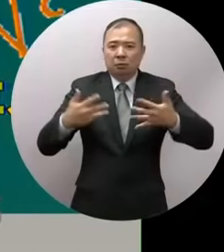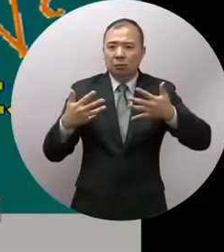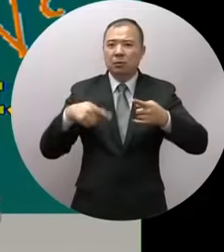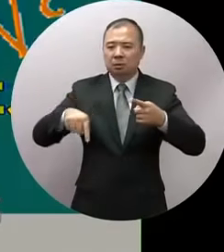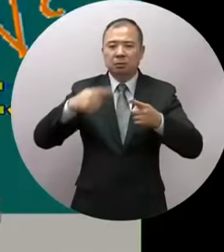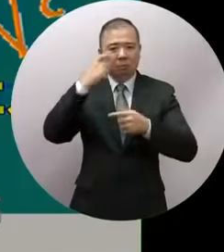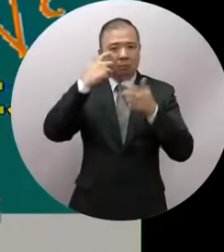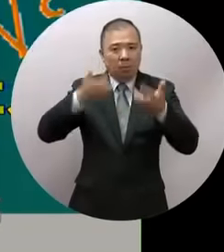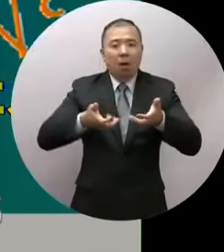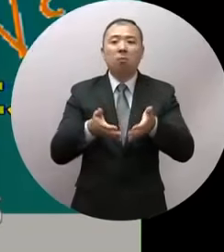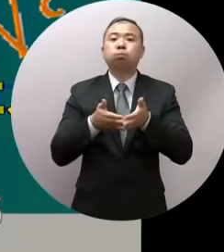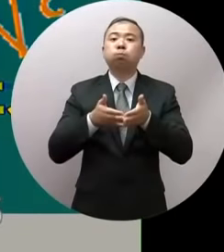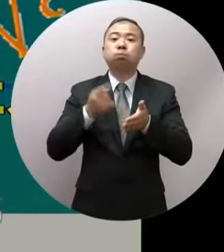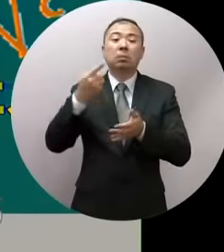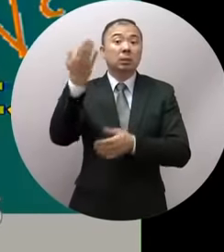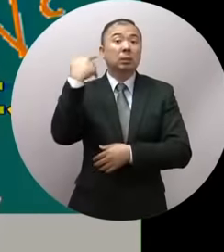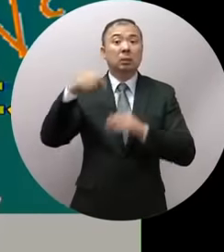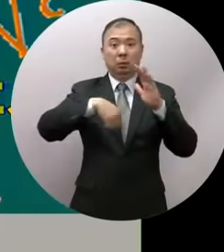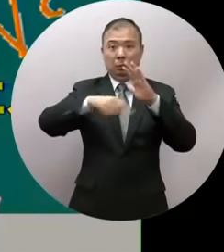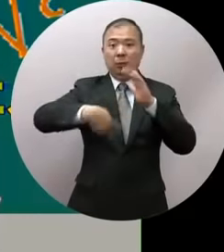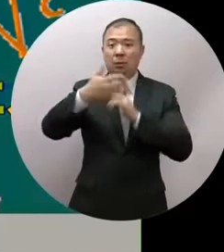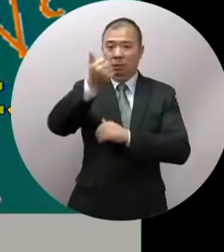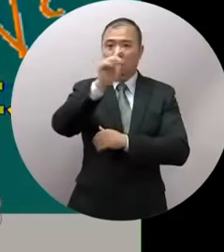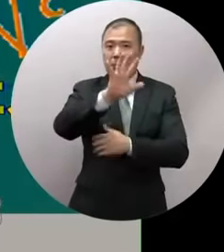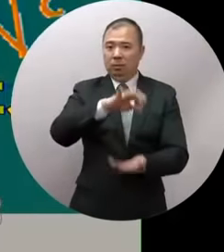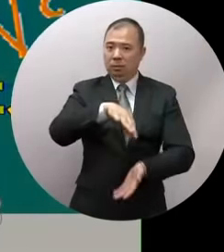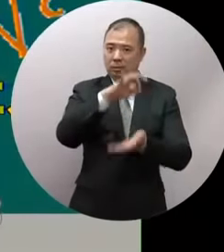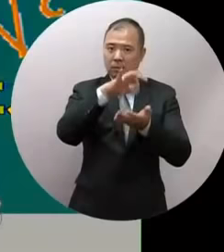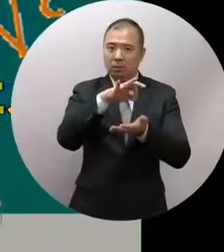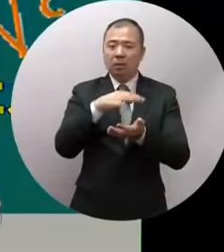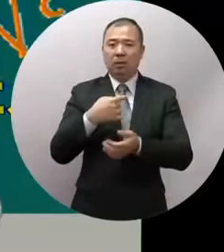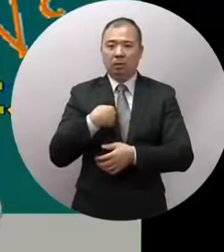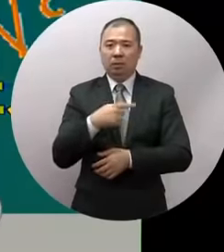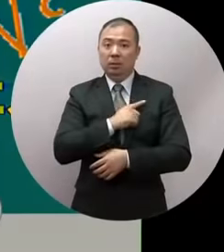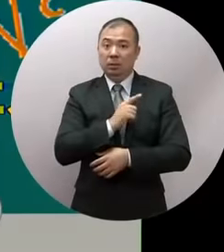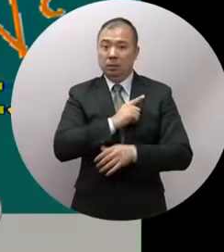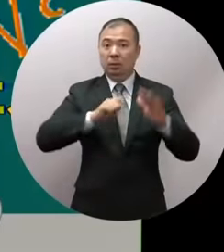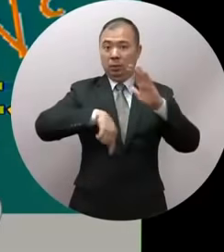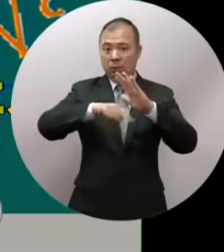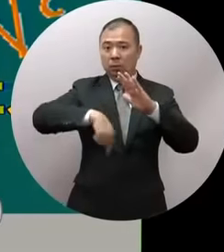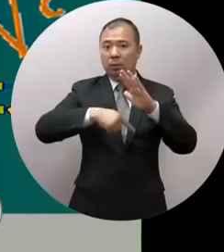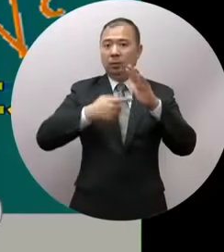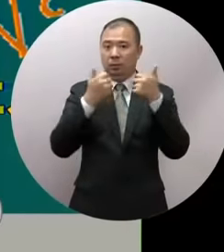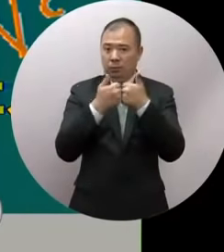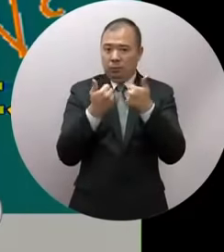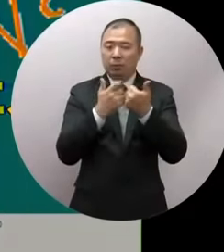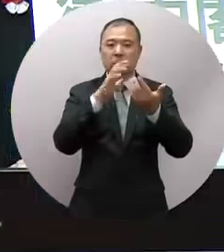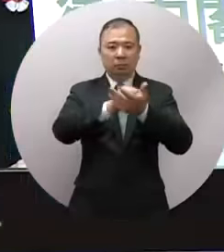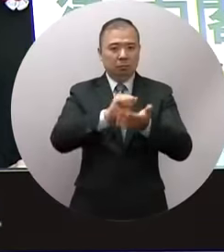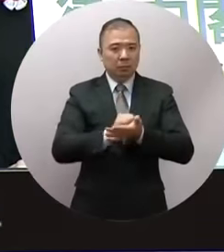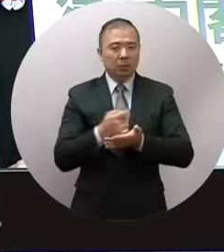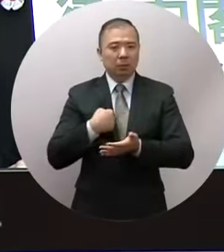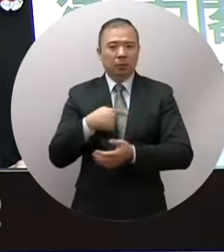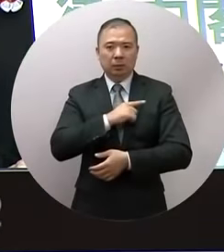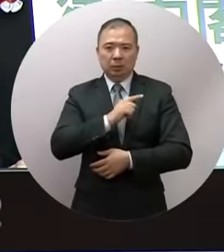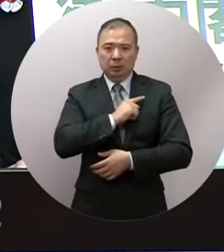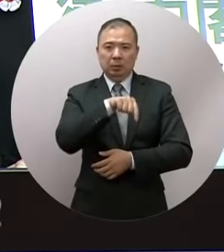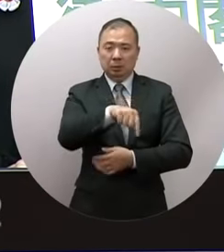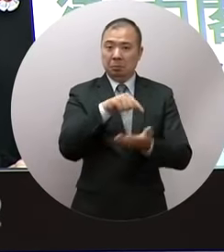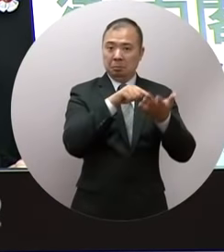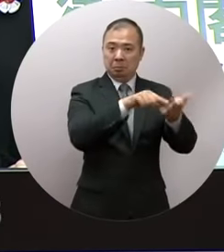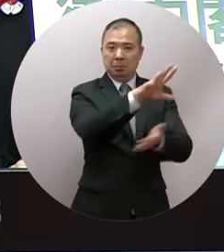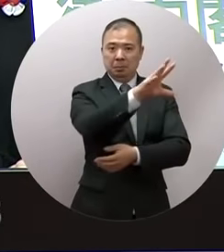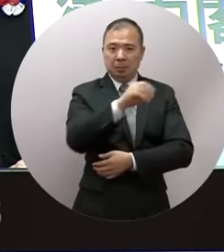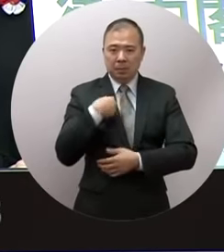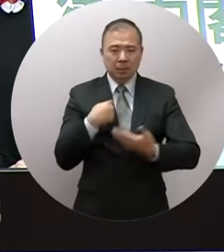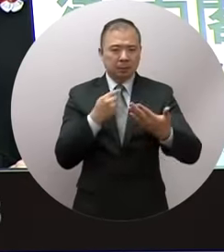时候有跟我讲，所以我把那个我们的院会记录也调出来哈，其实那时候院长有跟我提